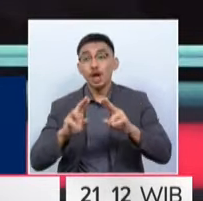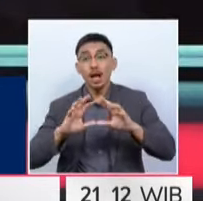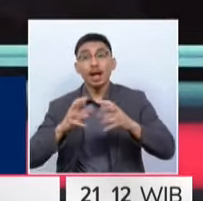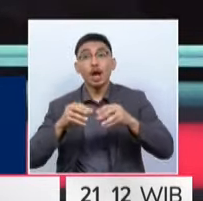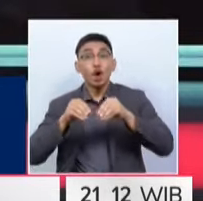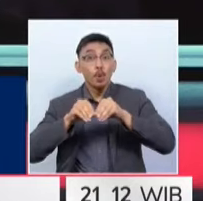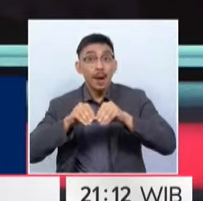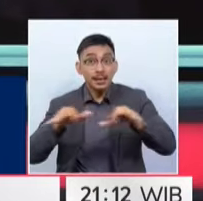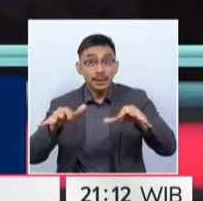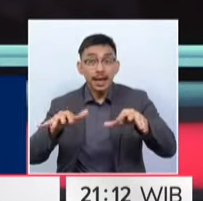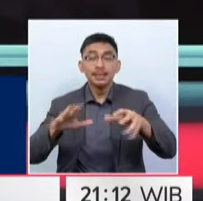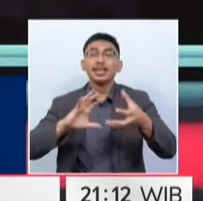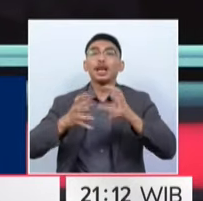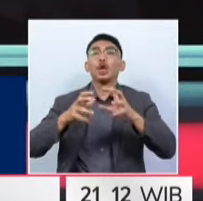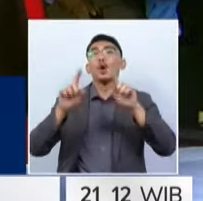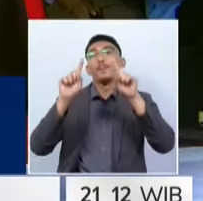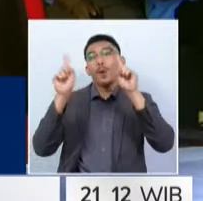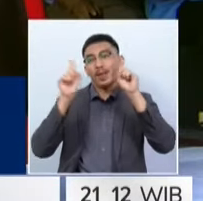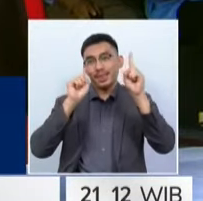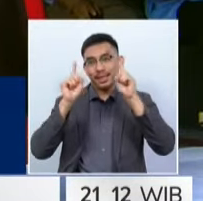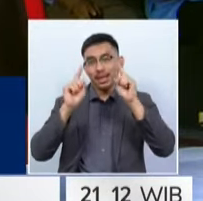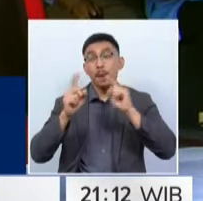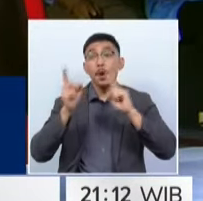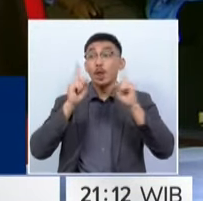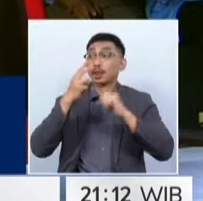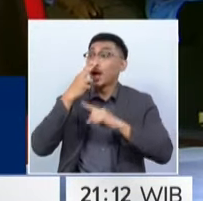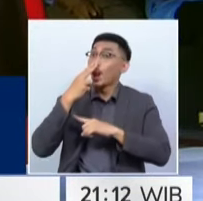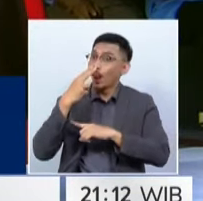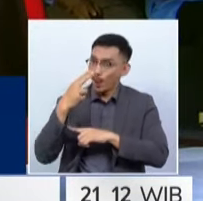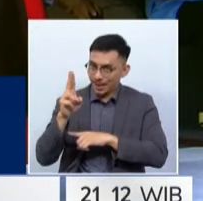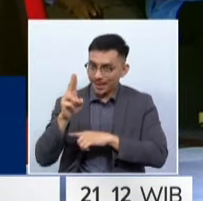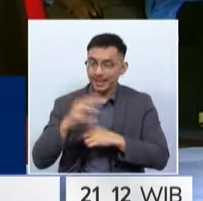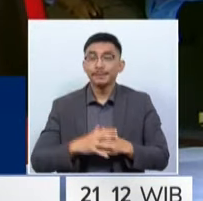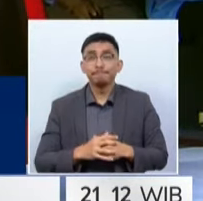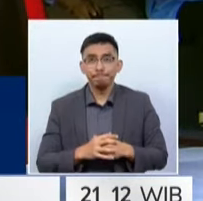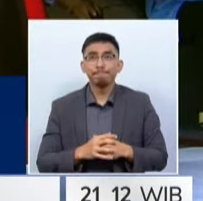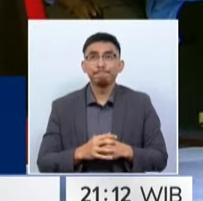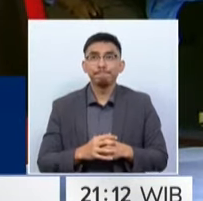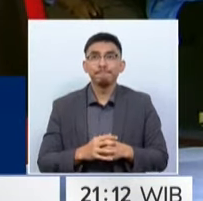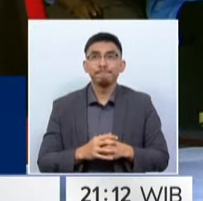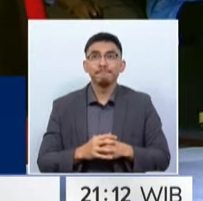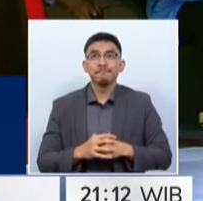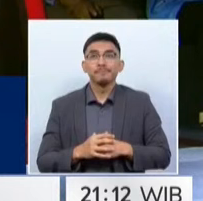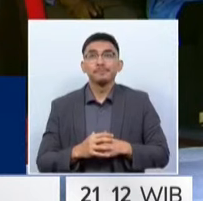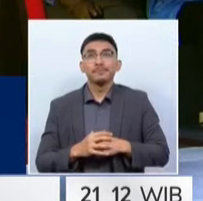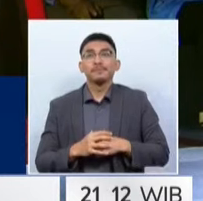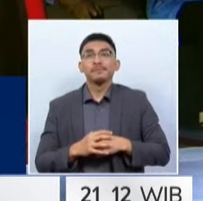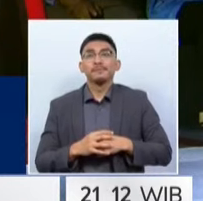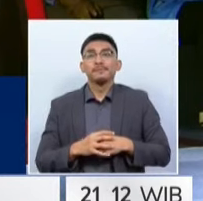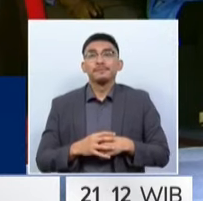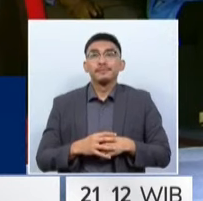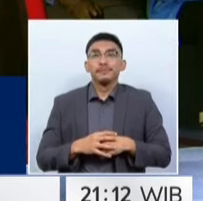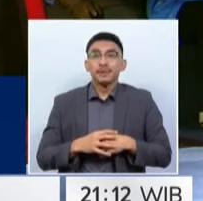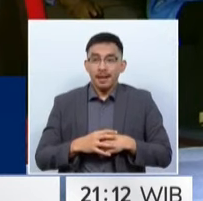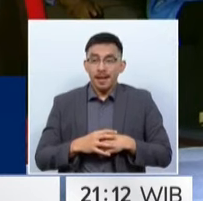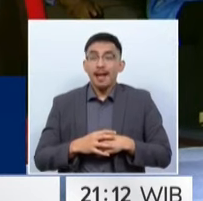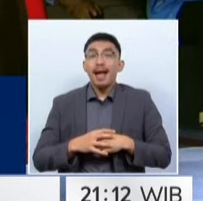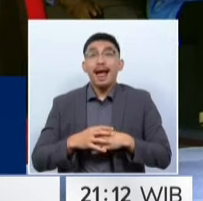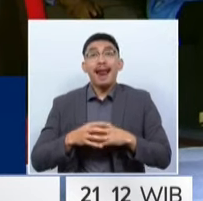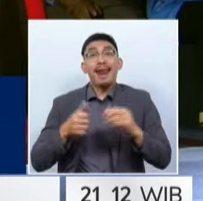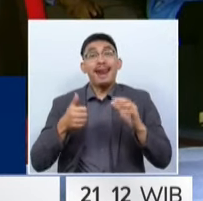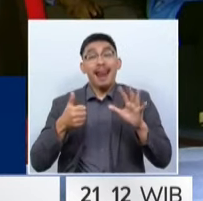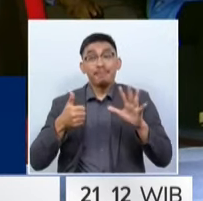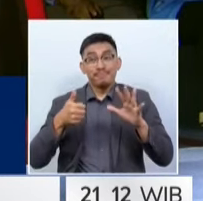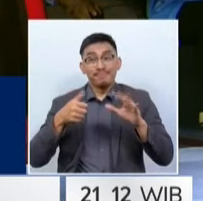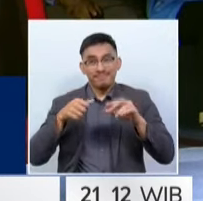luar negeri jadi sudah kita kunci ya Anisa Ya hanya ada enam subtema yang kita bahas malam hari ini dan juga juga